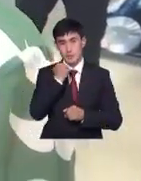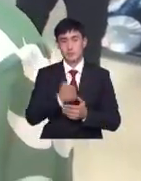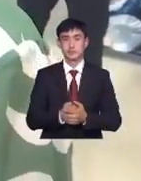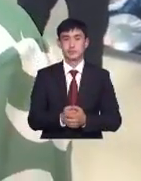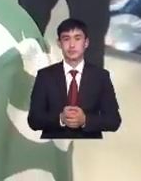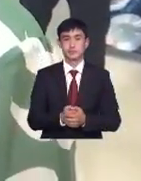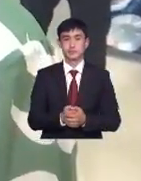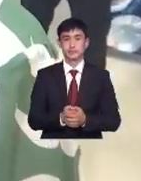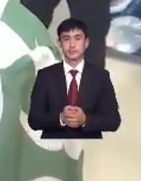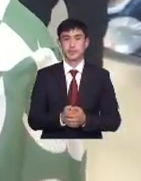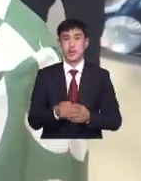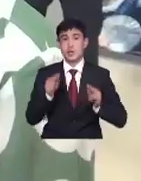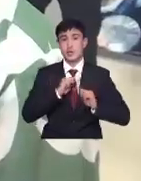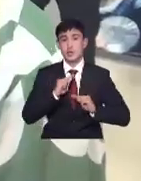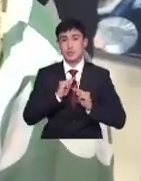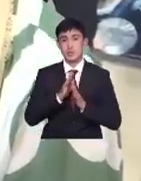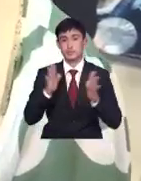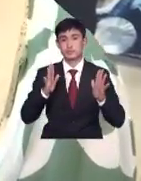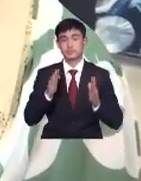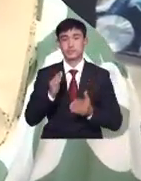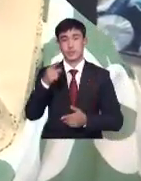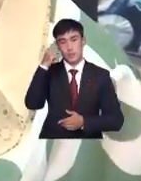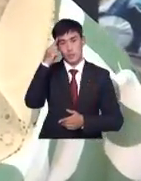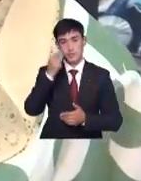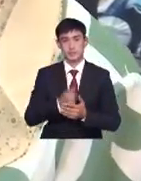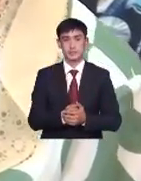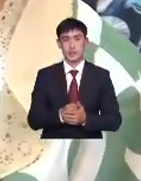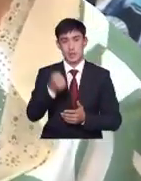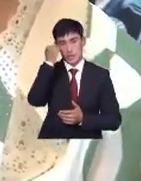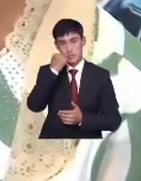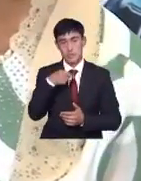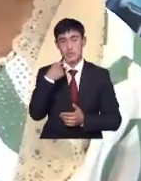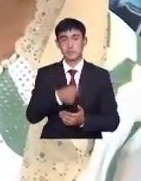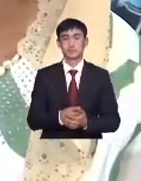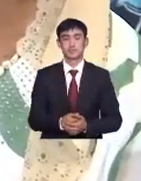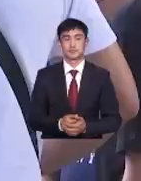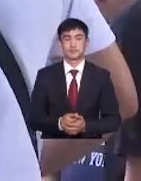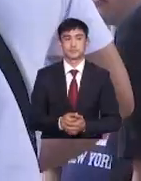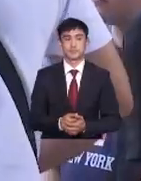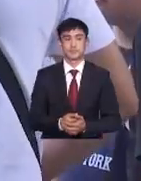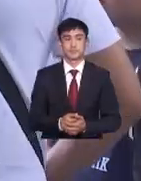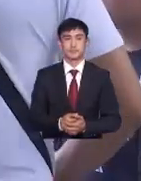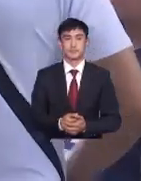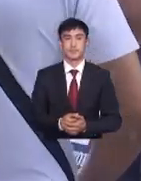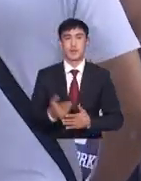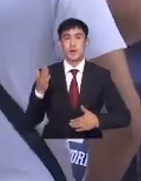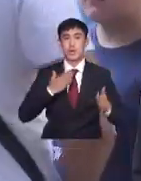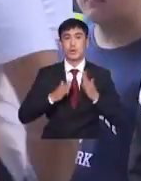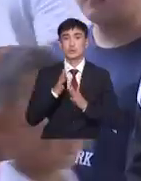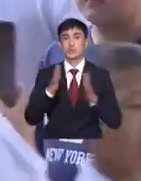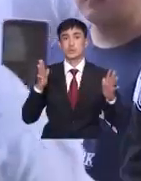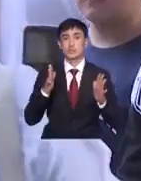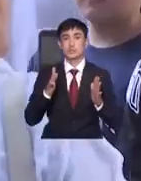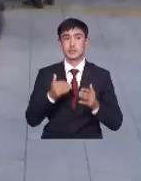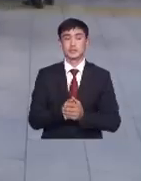айтамын. Еңбегі жанды деп ойлаймын бапкерлердің. Рахметімді айтамын бапкерлерге. Қуанышымызда шек жоқ.